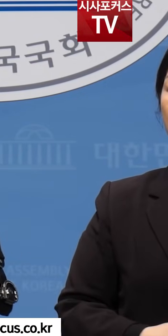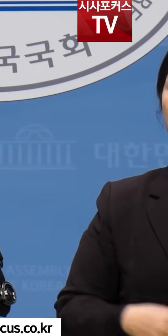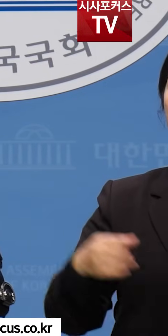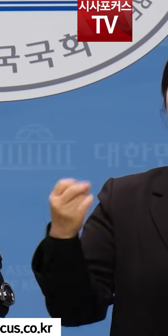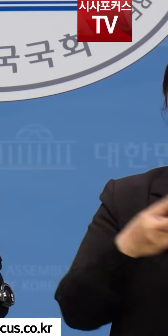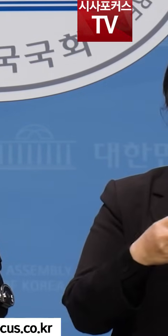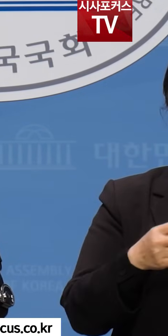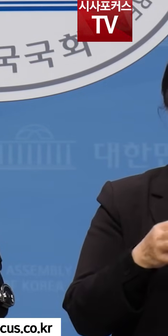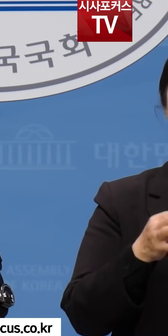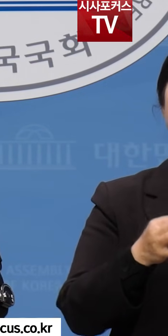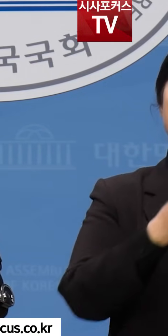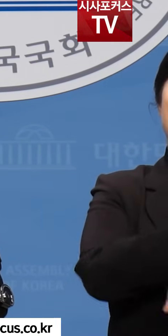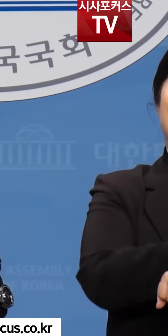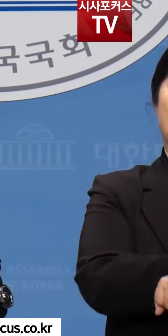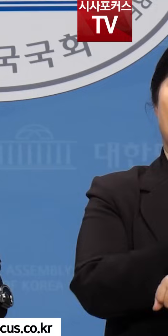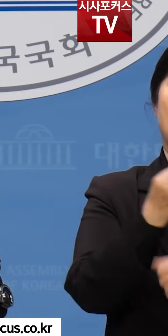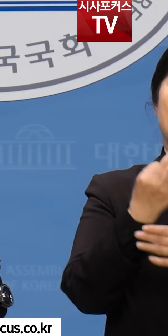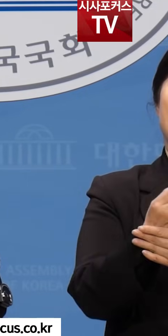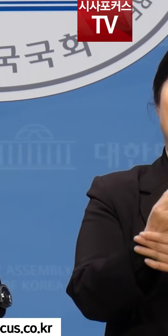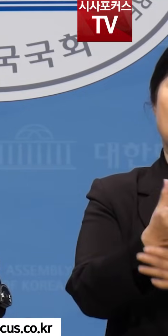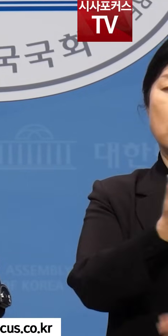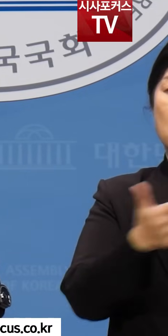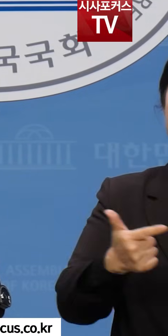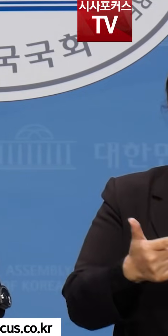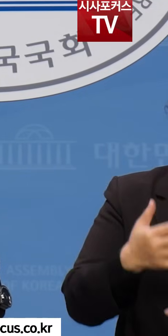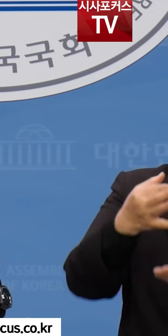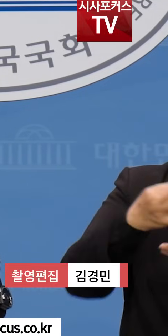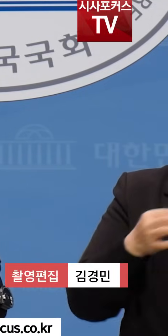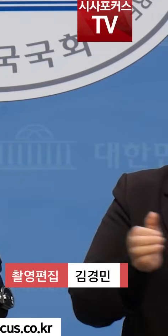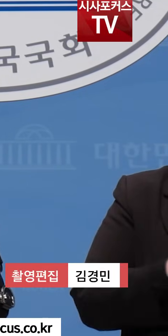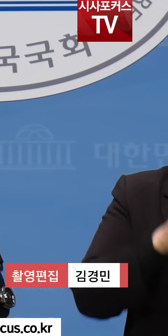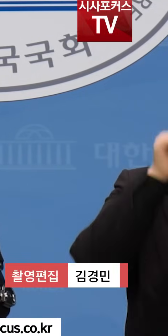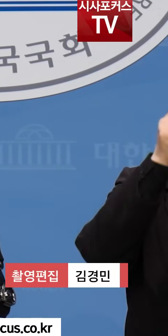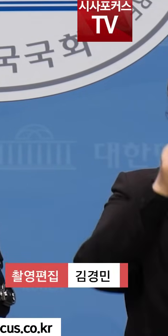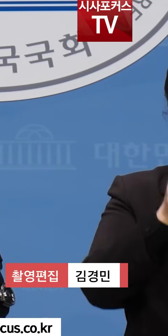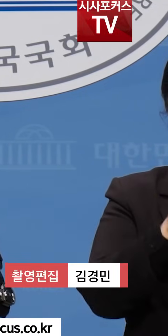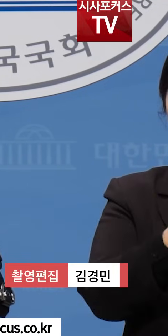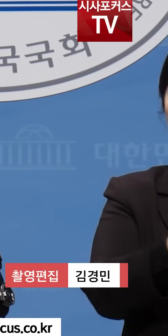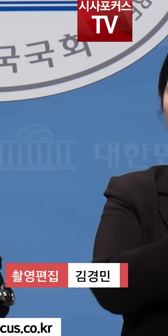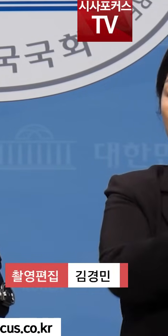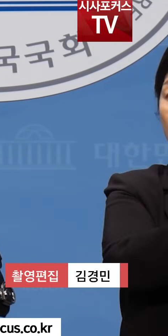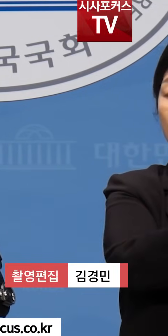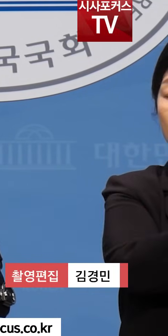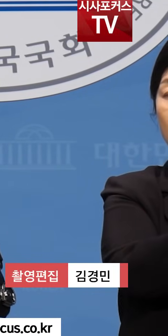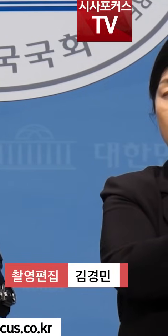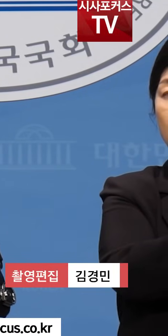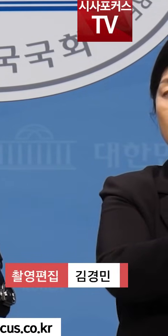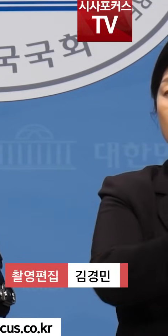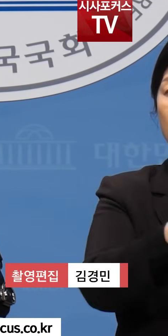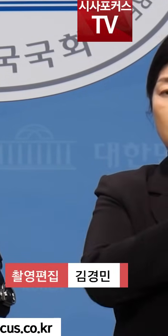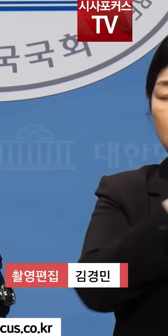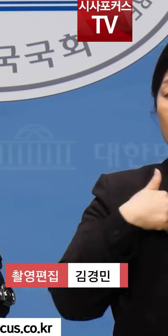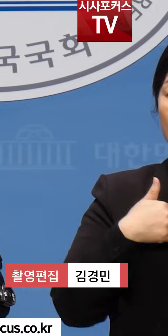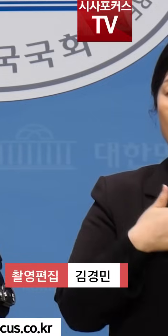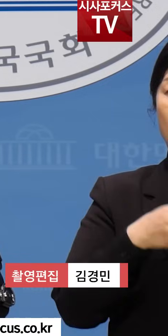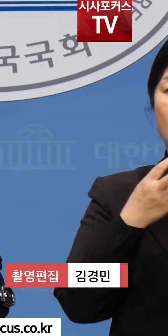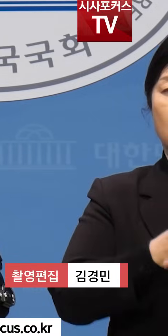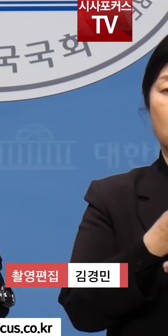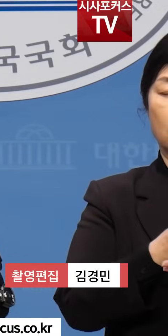아울러 거액의 수임료를 받은 박 후보의 배우자 이종근 변호사는 당당하게